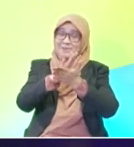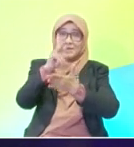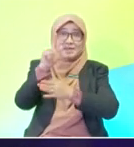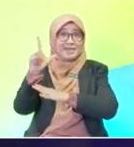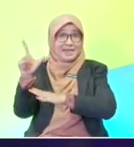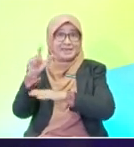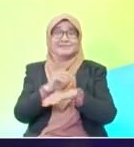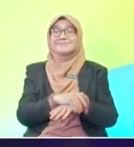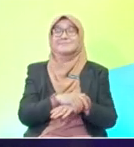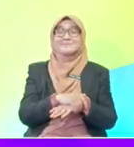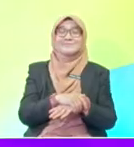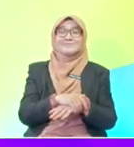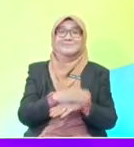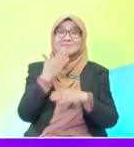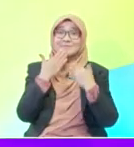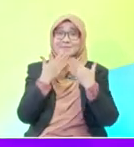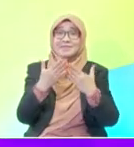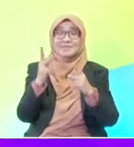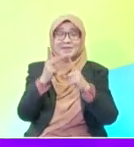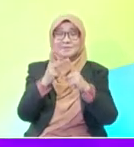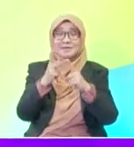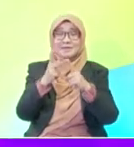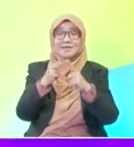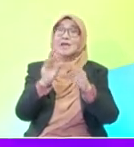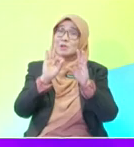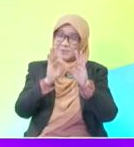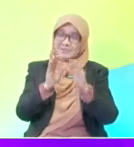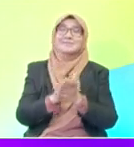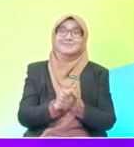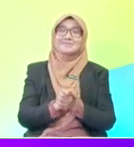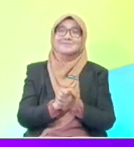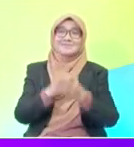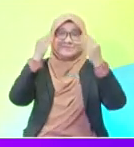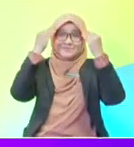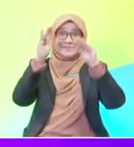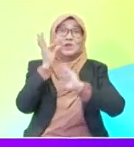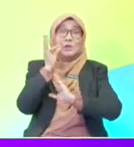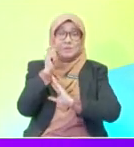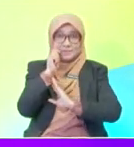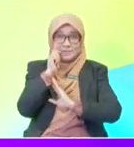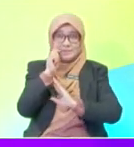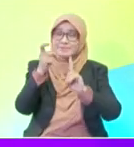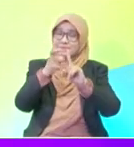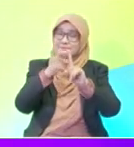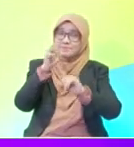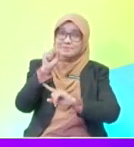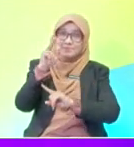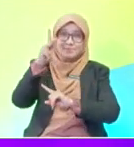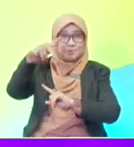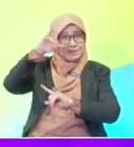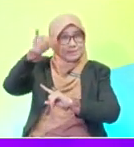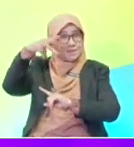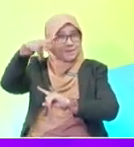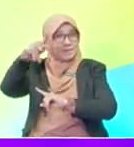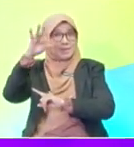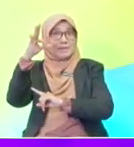Alam Shah Kuala Lumpur, dan terima kasih kepada Cikgu Jurubahasa kita iaitu Cikgu Fatih daripada SK Putrajaya Persi